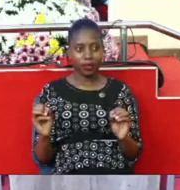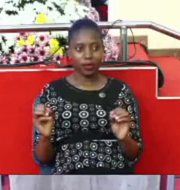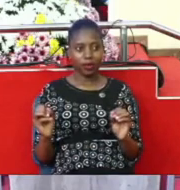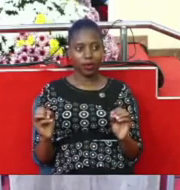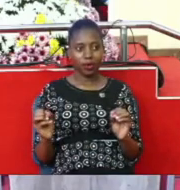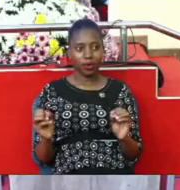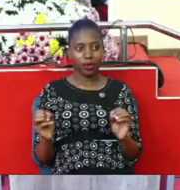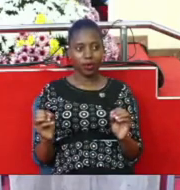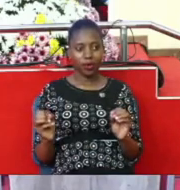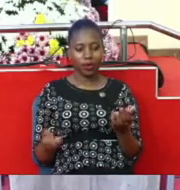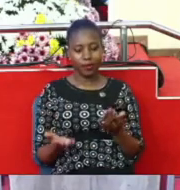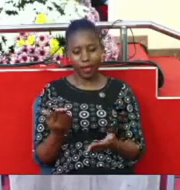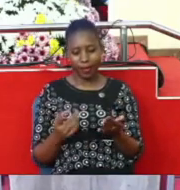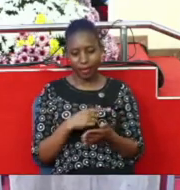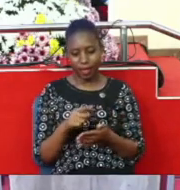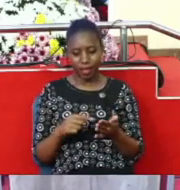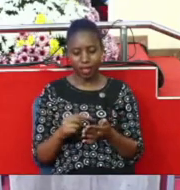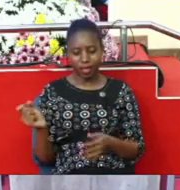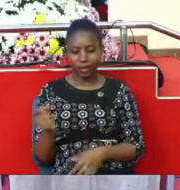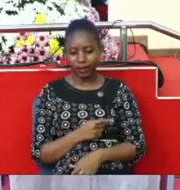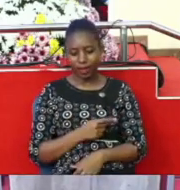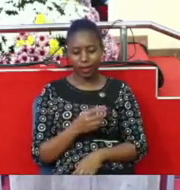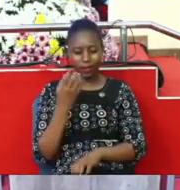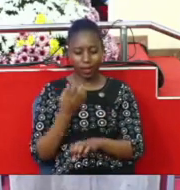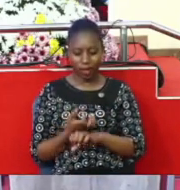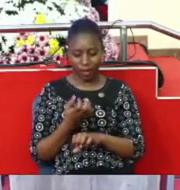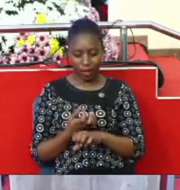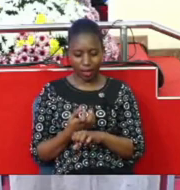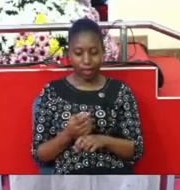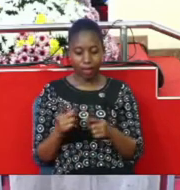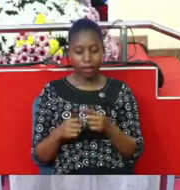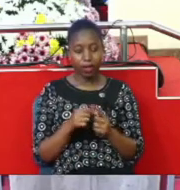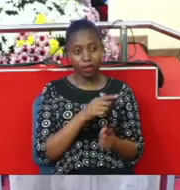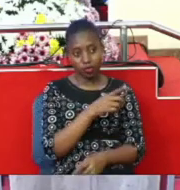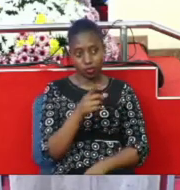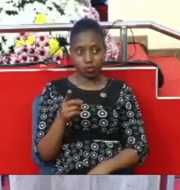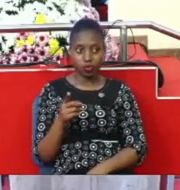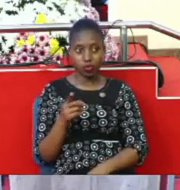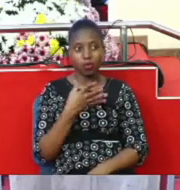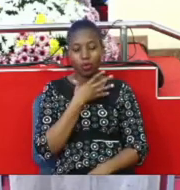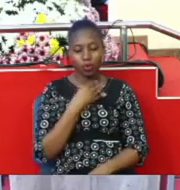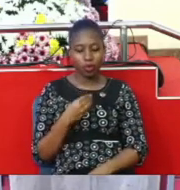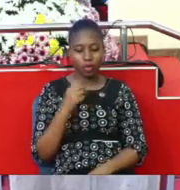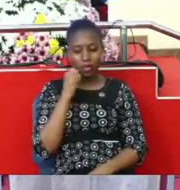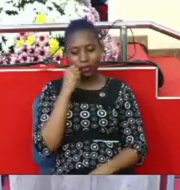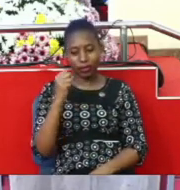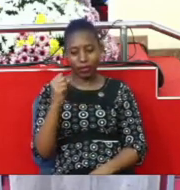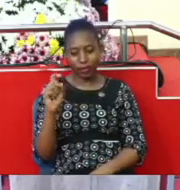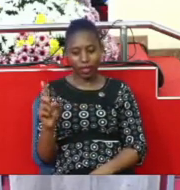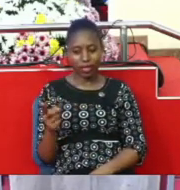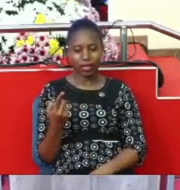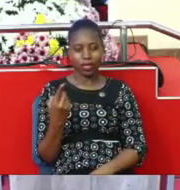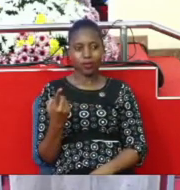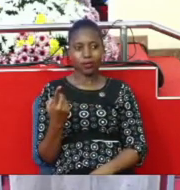Huu mwezi, hii mwezi imekuwa kali sana kwako. 500,000. Sijui unataka kufanya nini, ae. Sijafunuliwa hiyo.